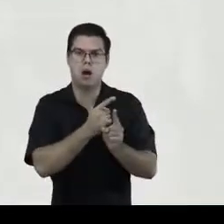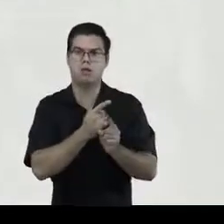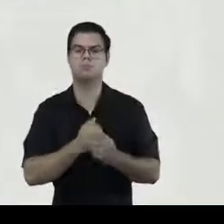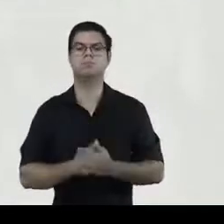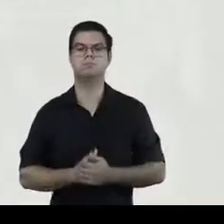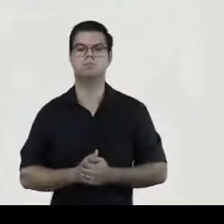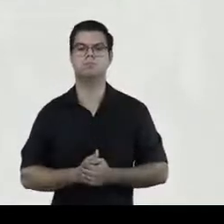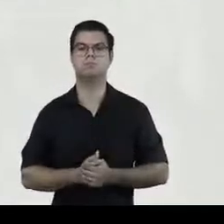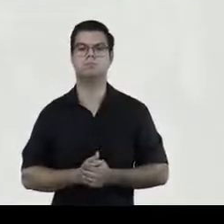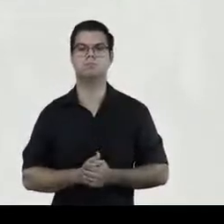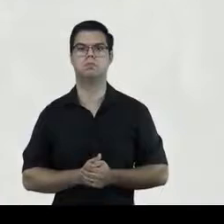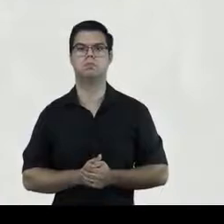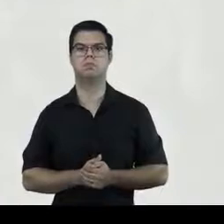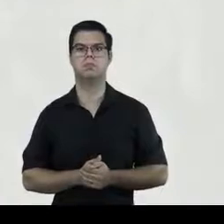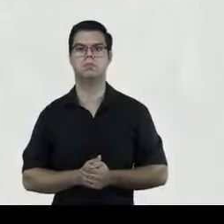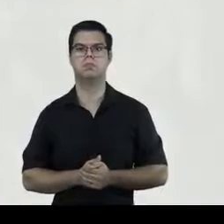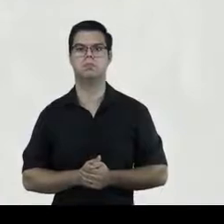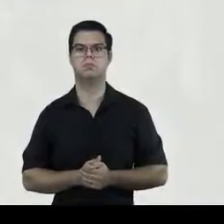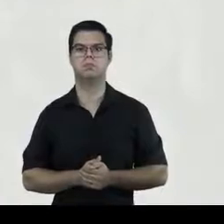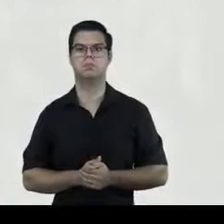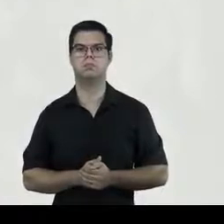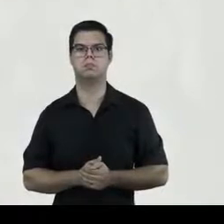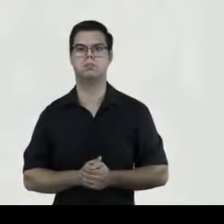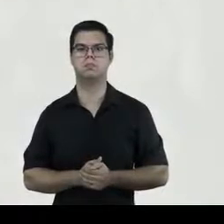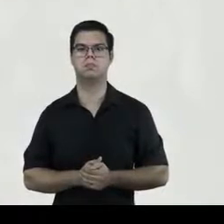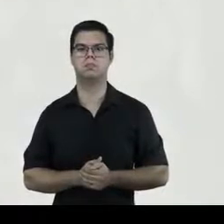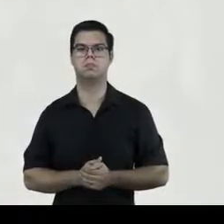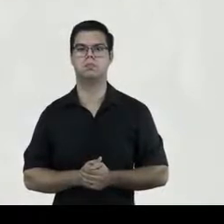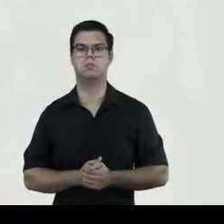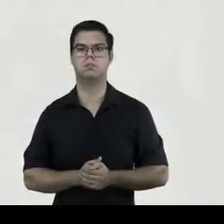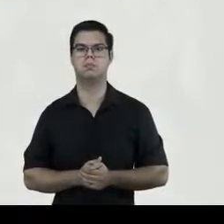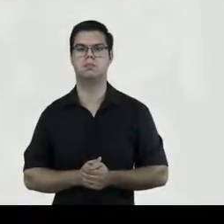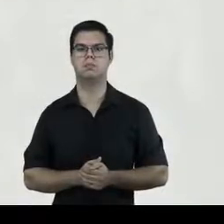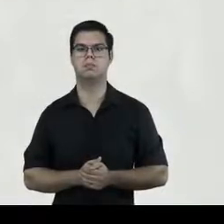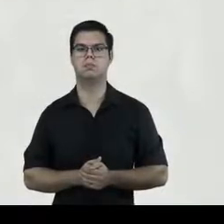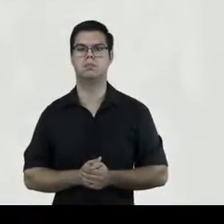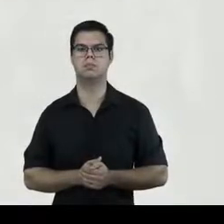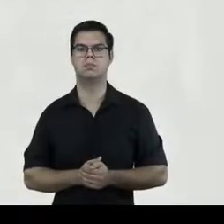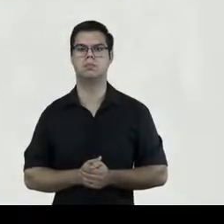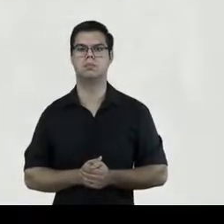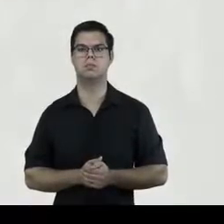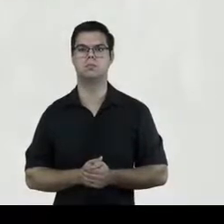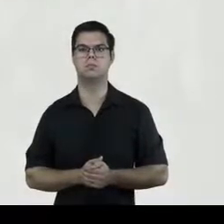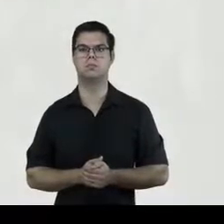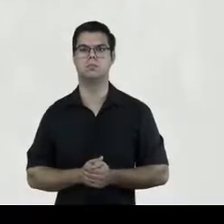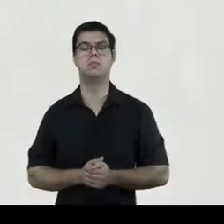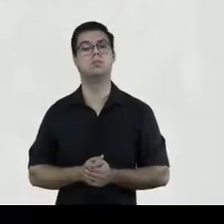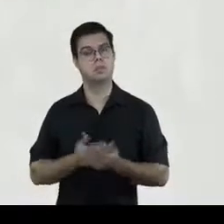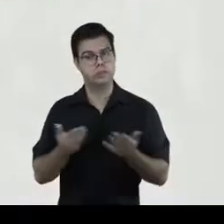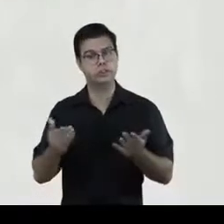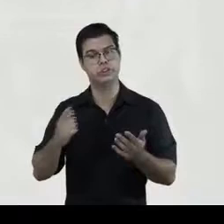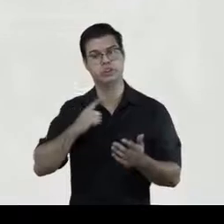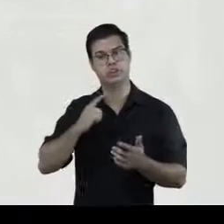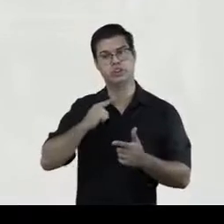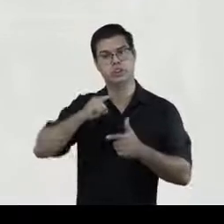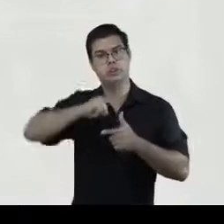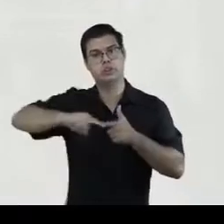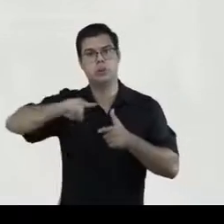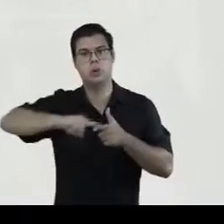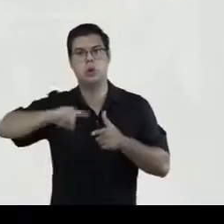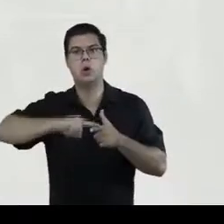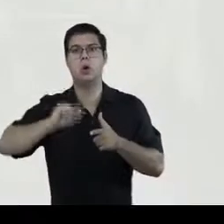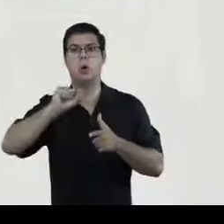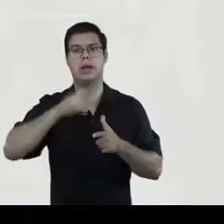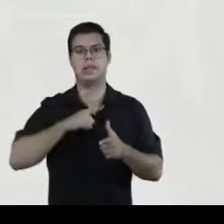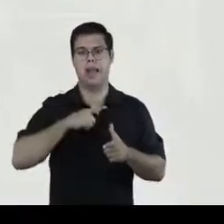Jahrhunderts organisiert. Da haben wir das Problem, dass wir Millionen von Seiten Scans haben, aber zum Beispiel nicht mal